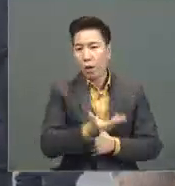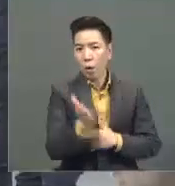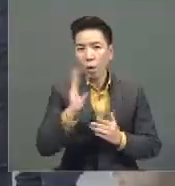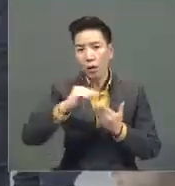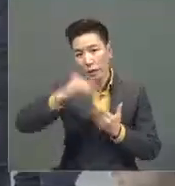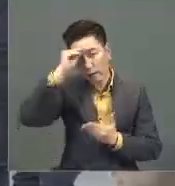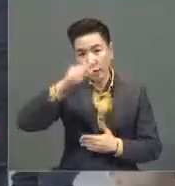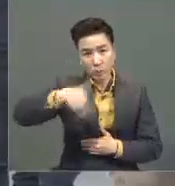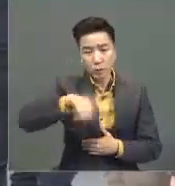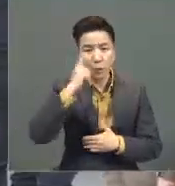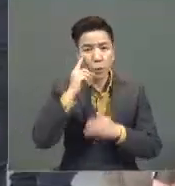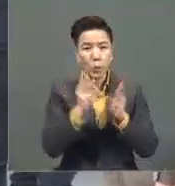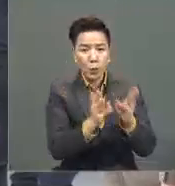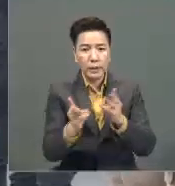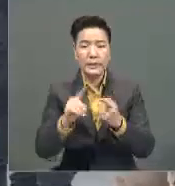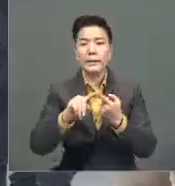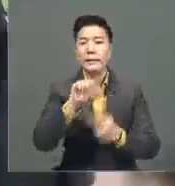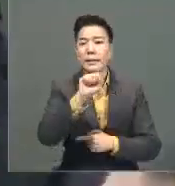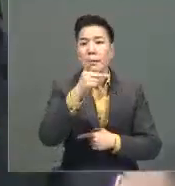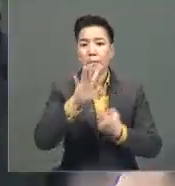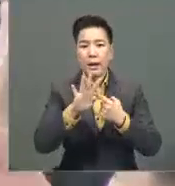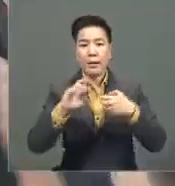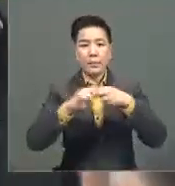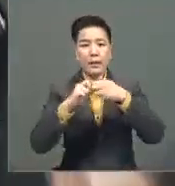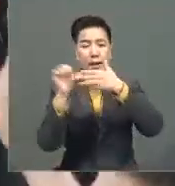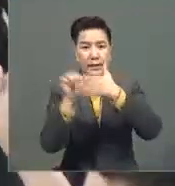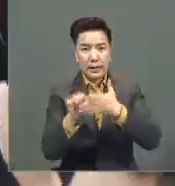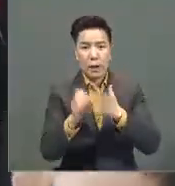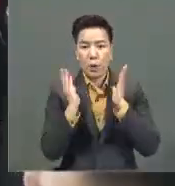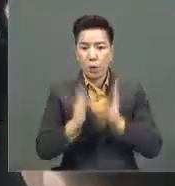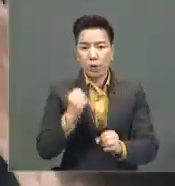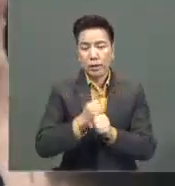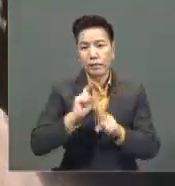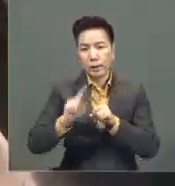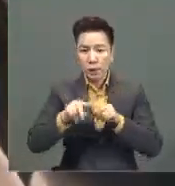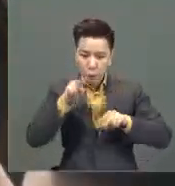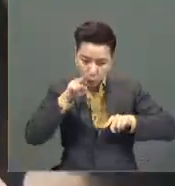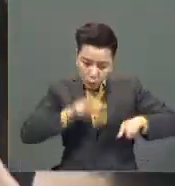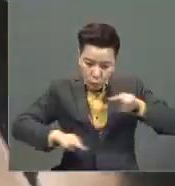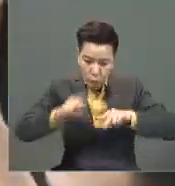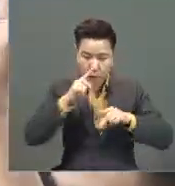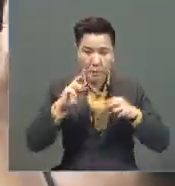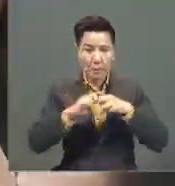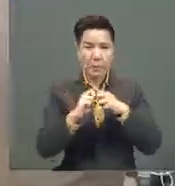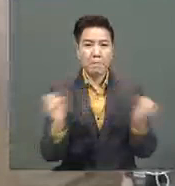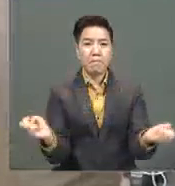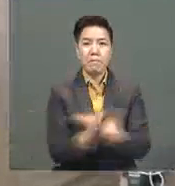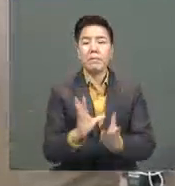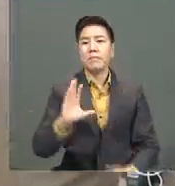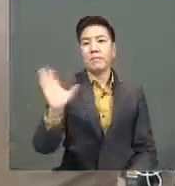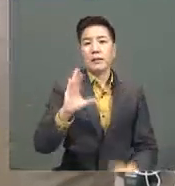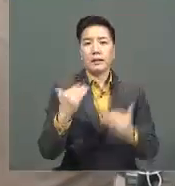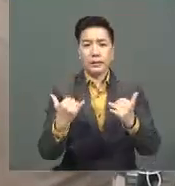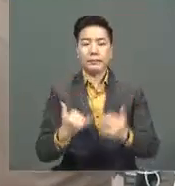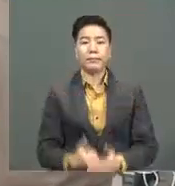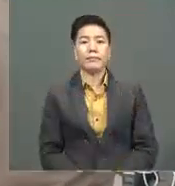นักศึกษาให้ใช้ช่องทางสภาในการแก้ปัญหากำชับเจ้าหน้าที่ให้เข้าไปดูแลไม่ให้เกิดการเผชิญหน้าของทั้